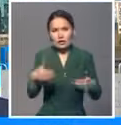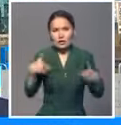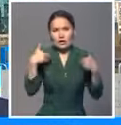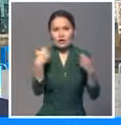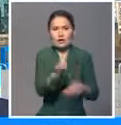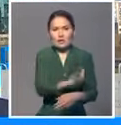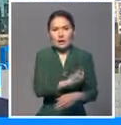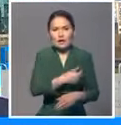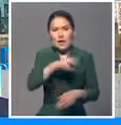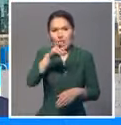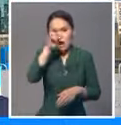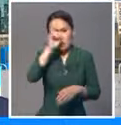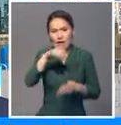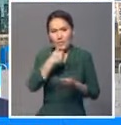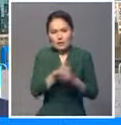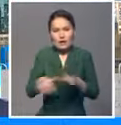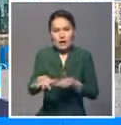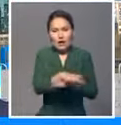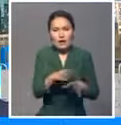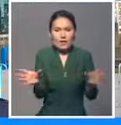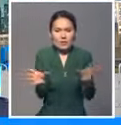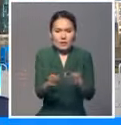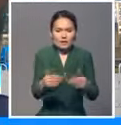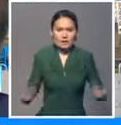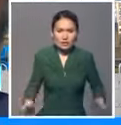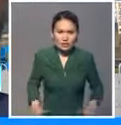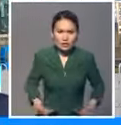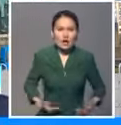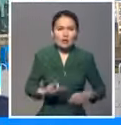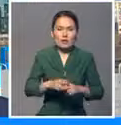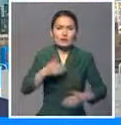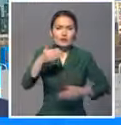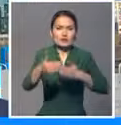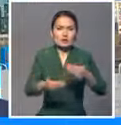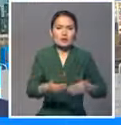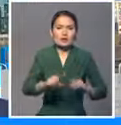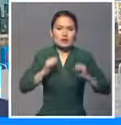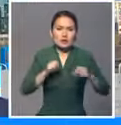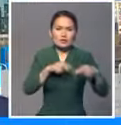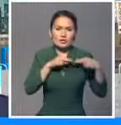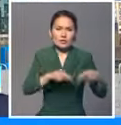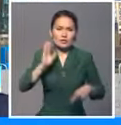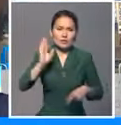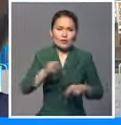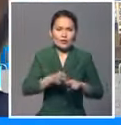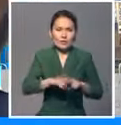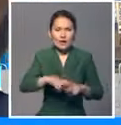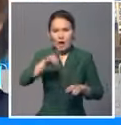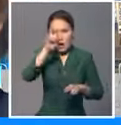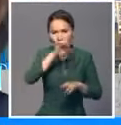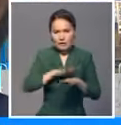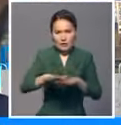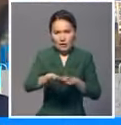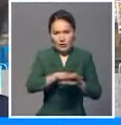біз елбасыға сеніп, өзінің осы бір кезеңде тарихын, тағдырын қайра сол кісінің қолына тапсырған